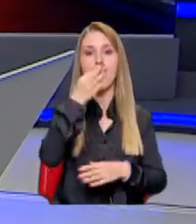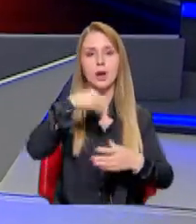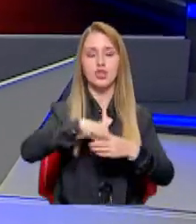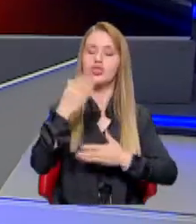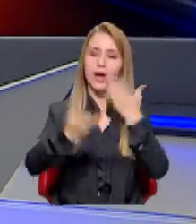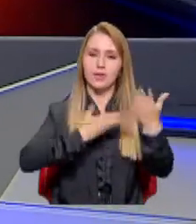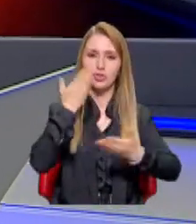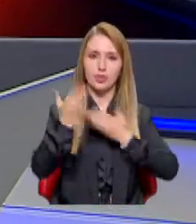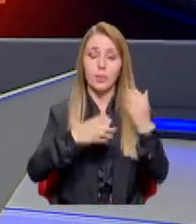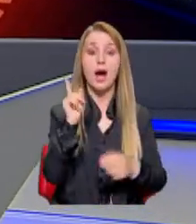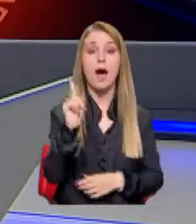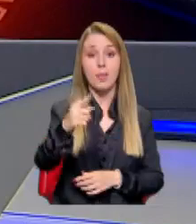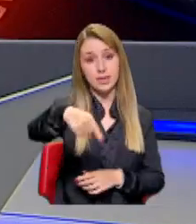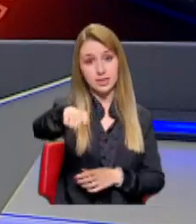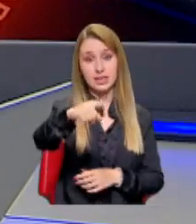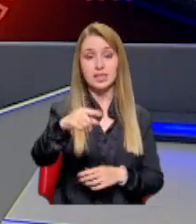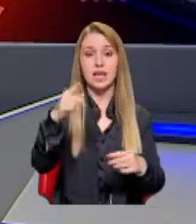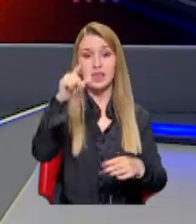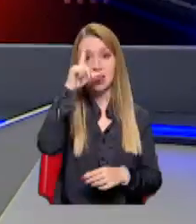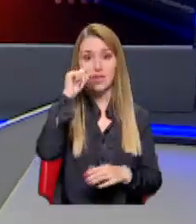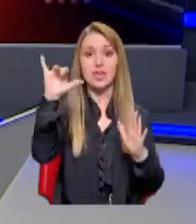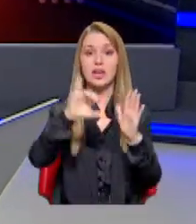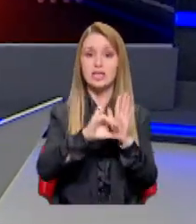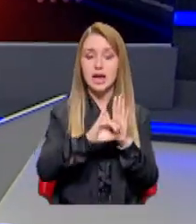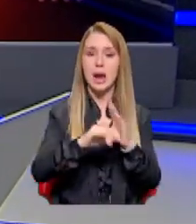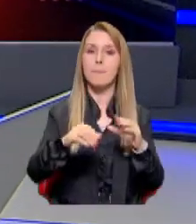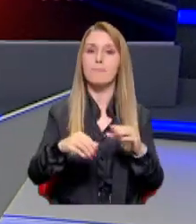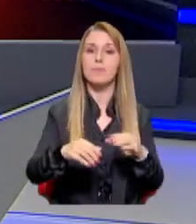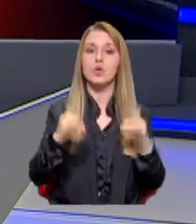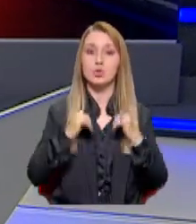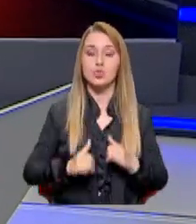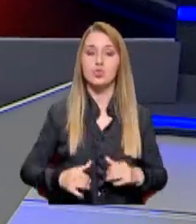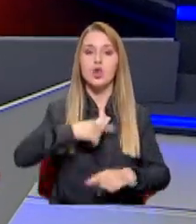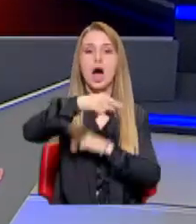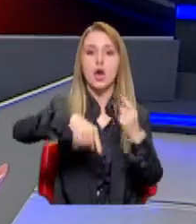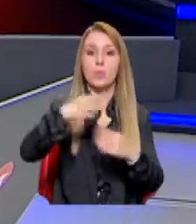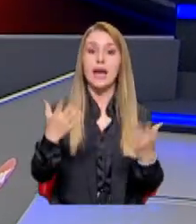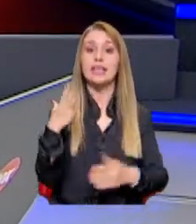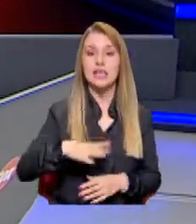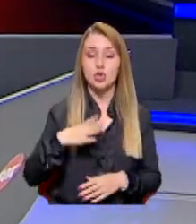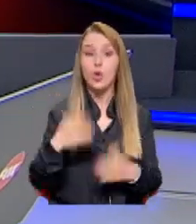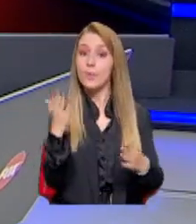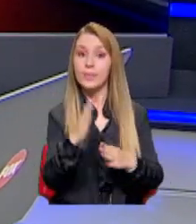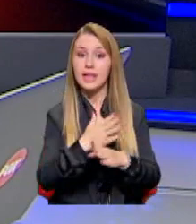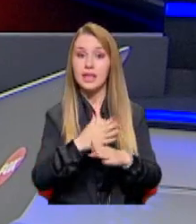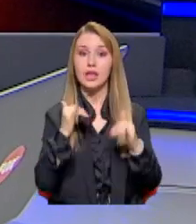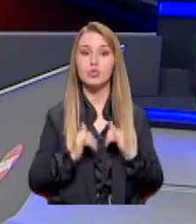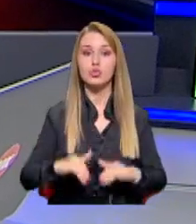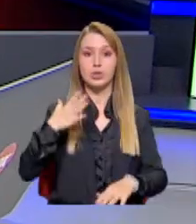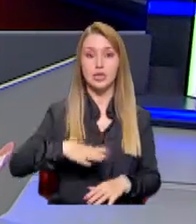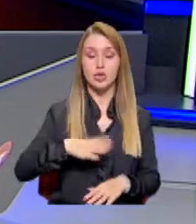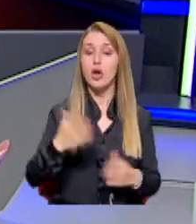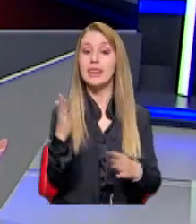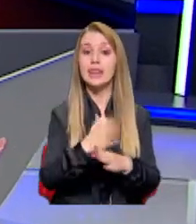anlatacağım size Ama siz de Twitter'dan Instagram'dan Bize huzur arıyorum etiketiyle neden huzur aradığınızı